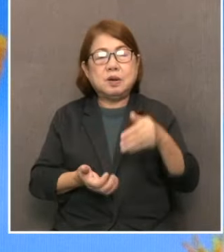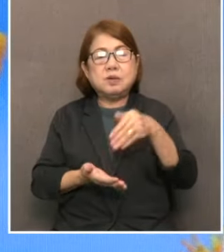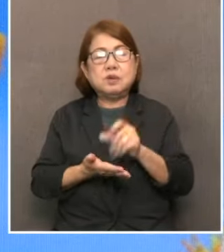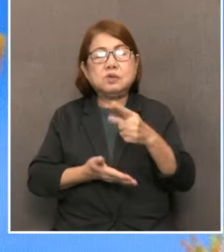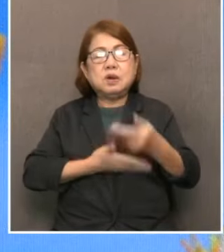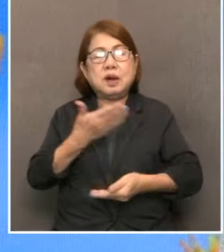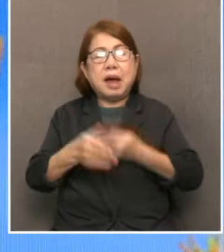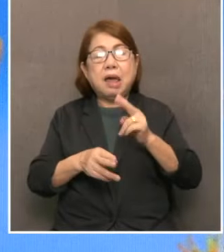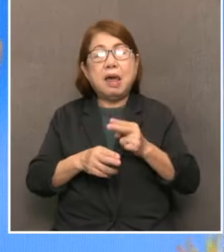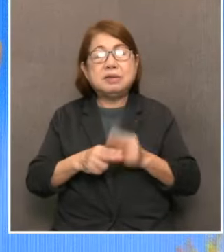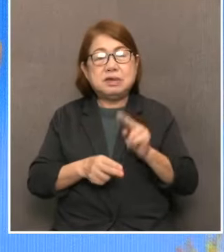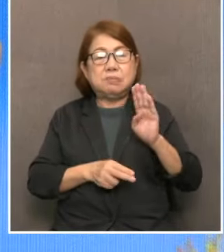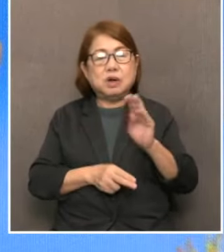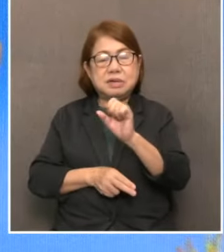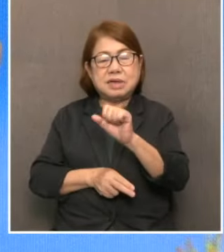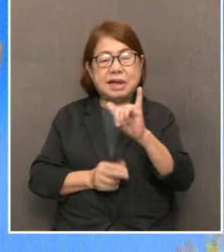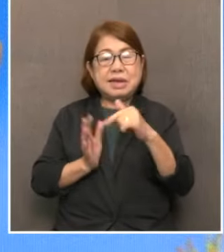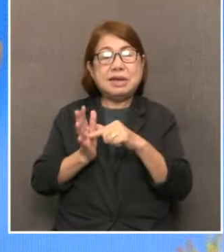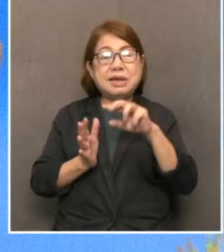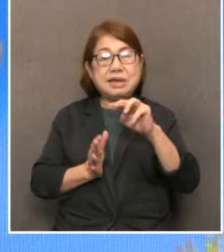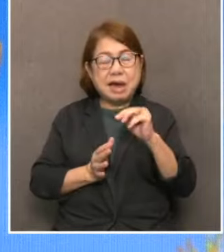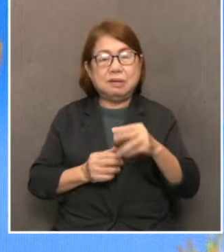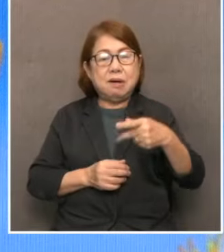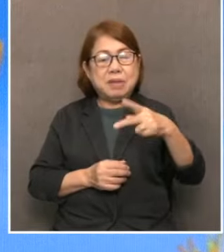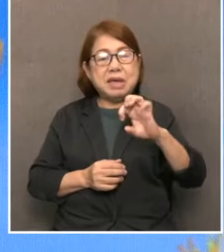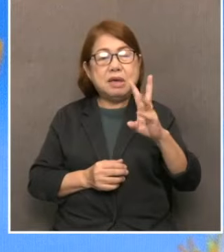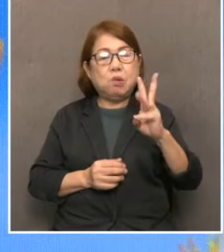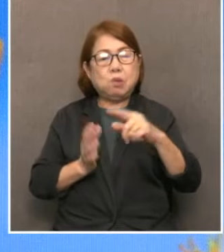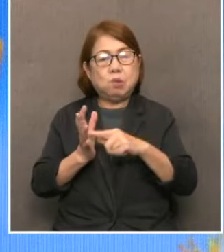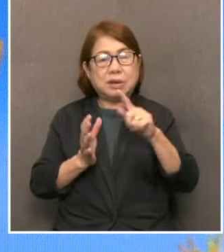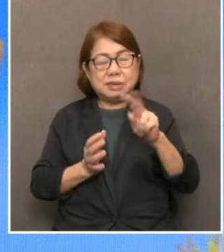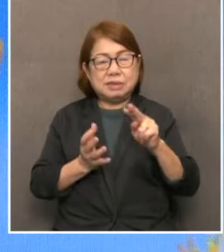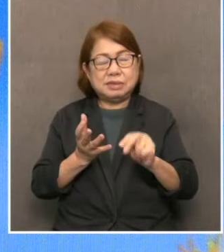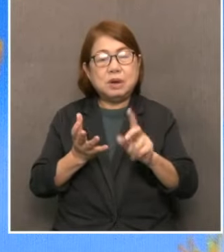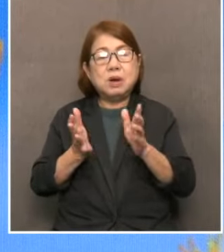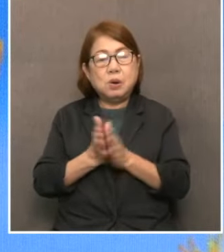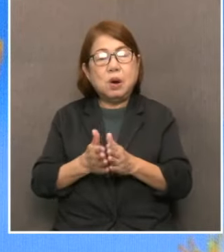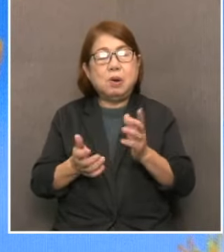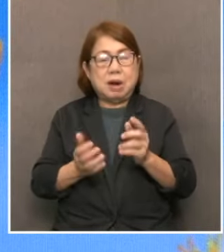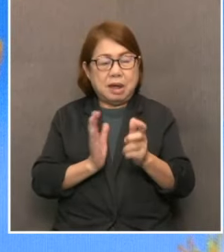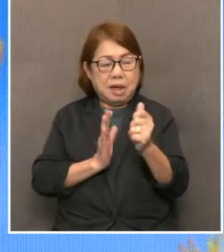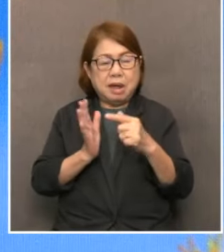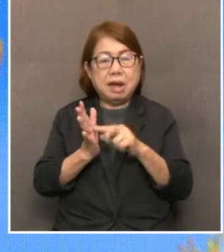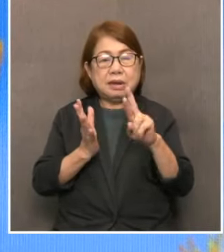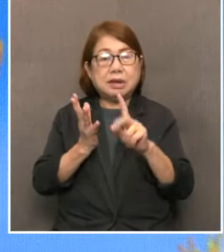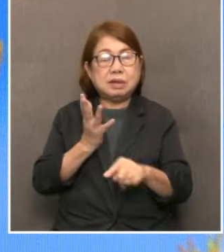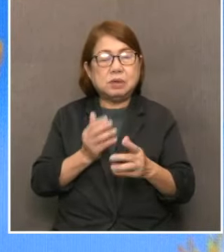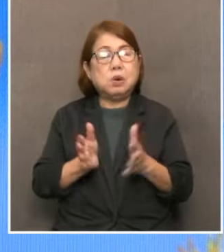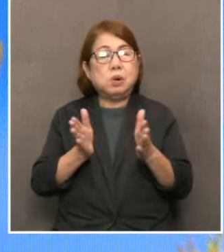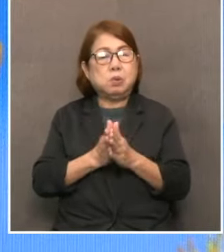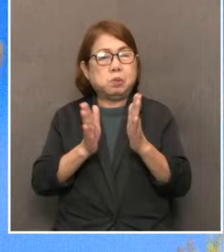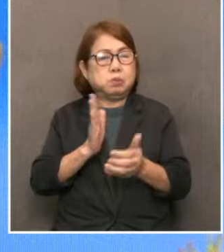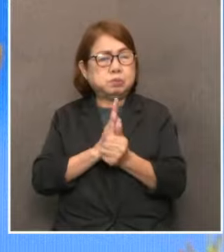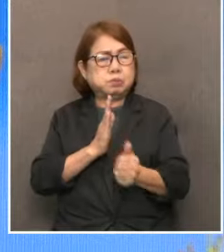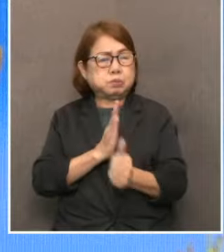จำกัดนะคะและคุณอาร์ตอารยานะคะซึ่งเป็นผู้คล่ำหวอดในวงการบันเทิงวงการแฟชั่นแล้วก็วันนี้มาในตัวแทนของ Drag